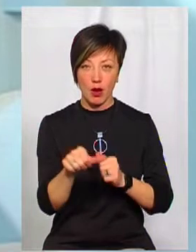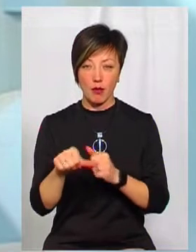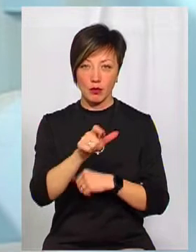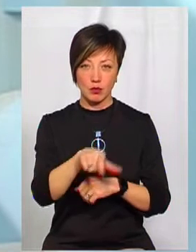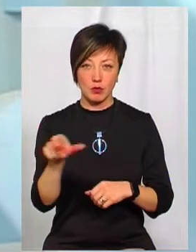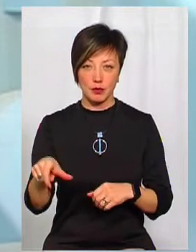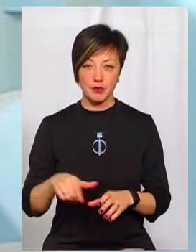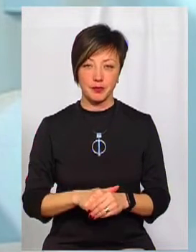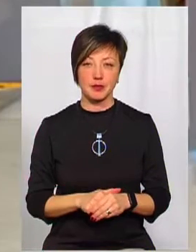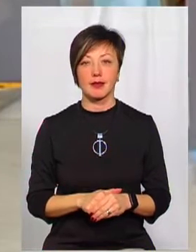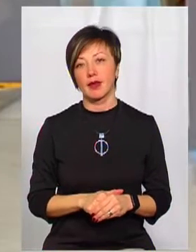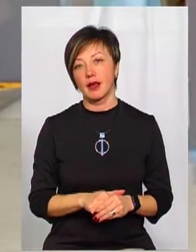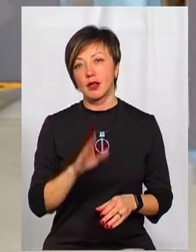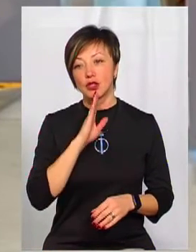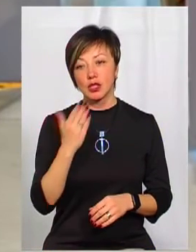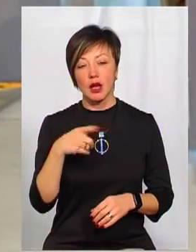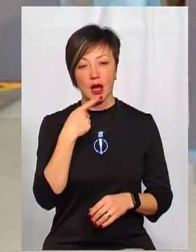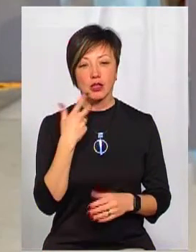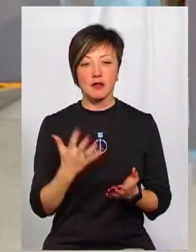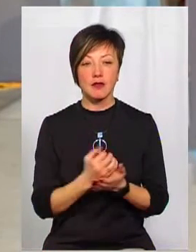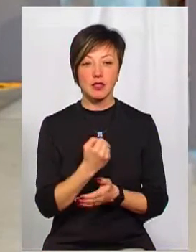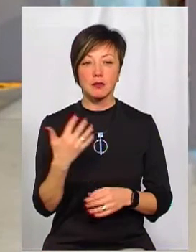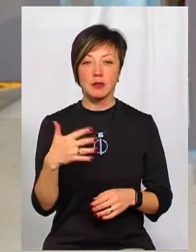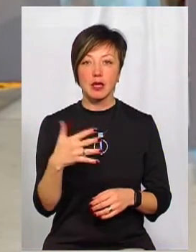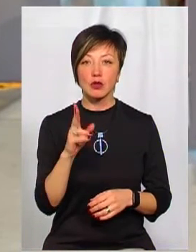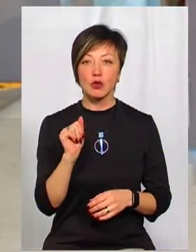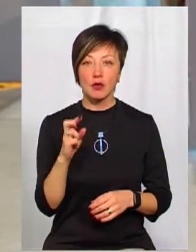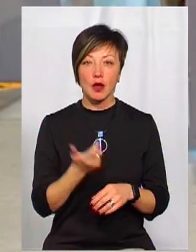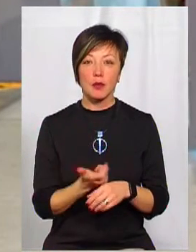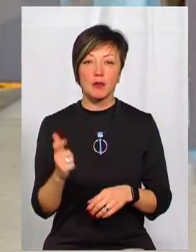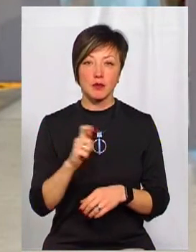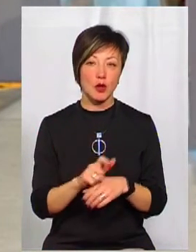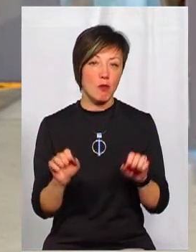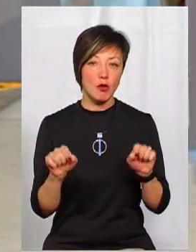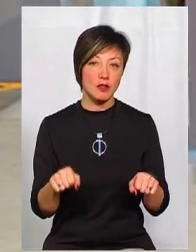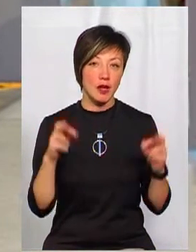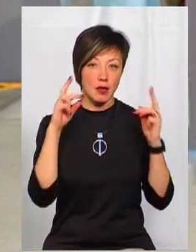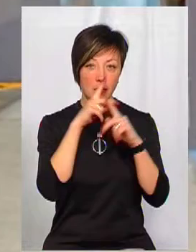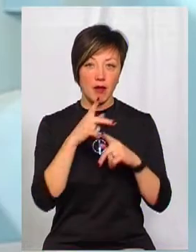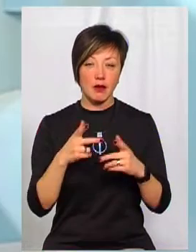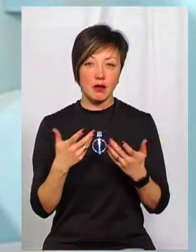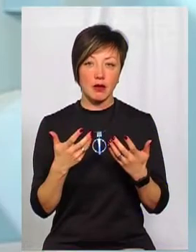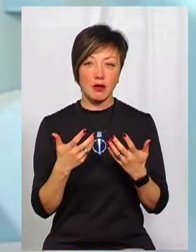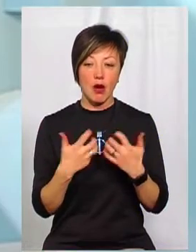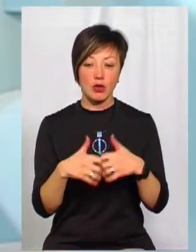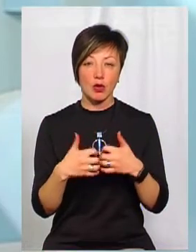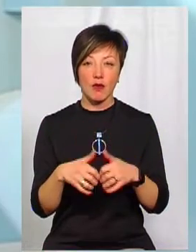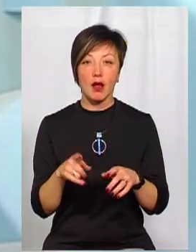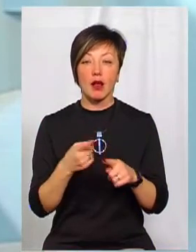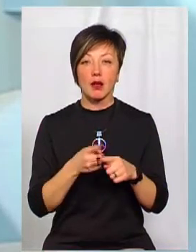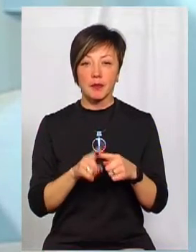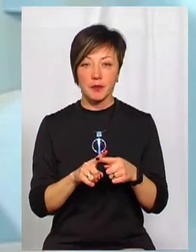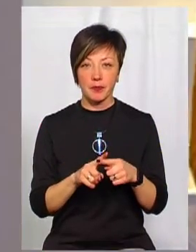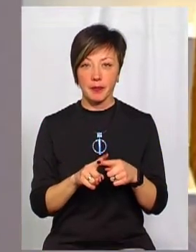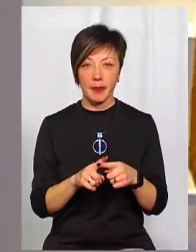споживачу окремо. Каже жінка, що вийшло на 50 кубів більше. Можливо, неправильно розраховували, просто я ж кажу,